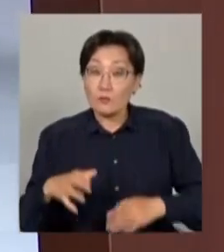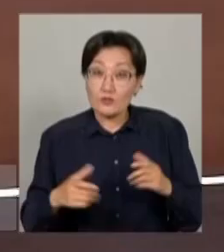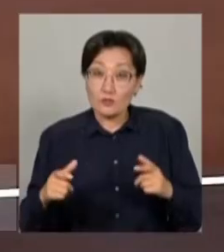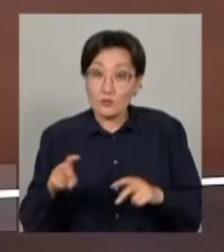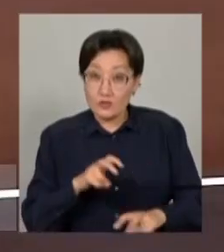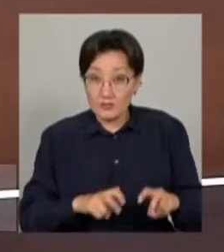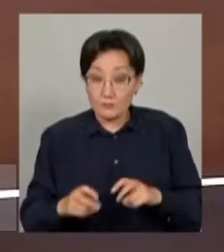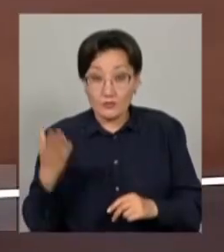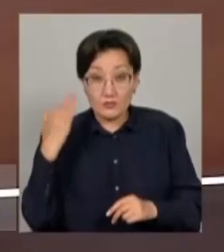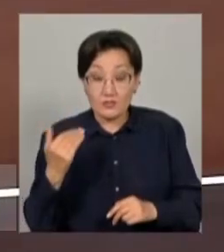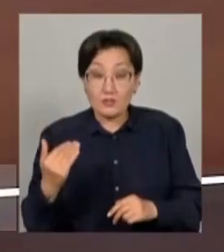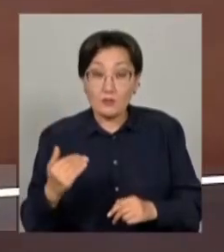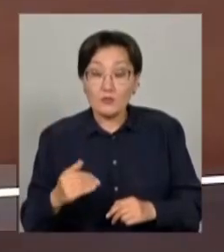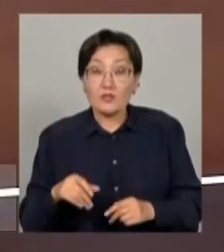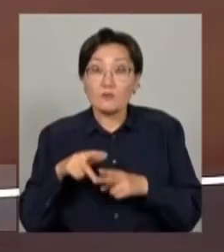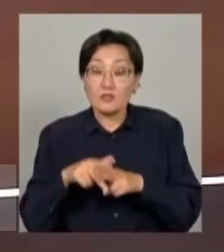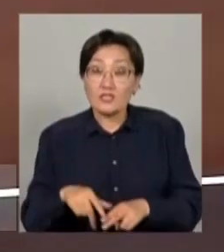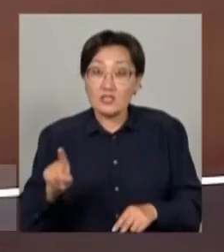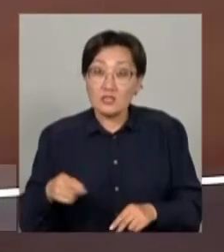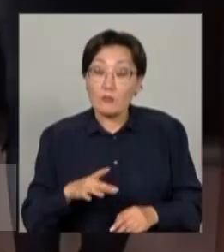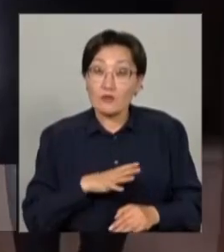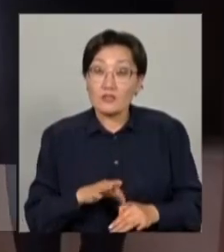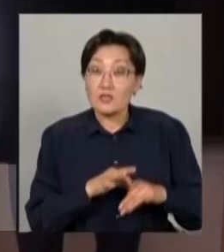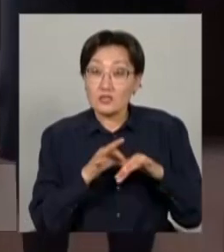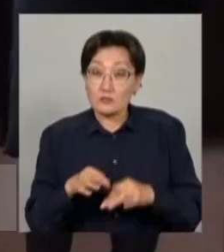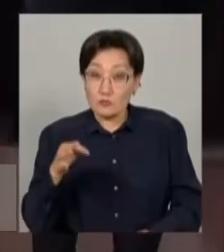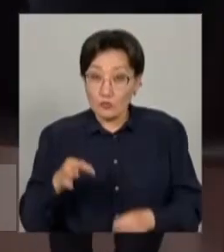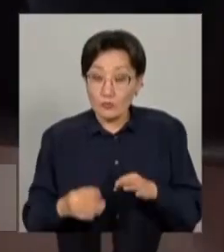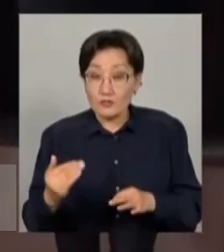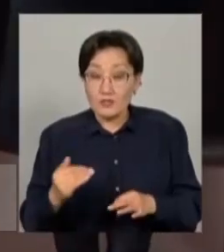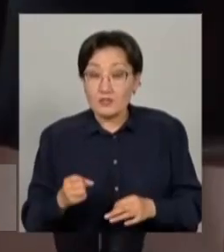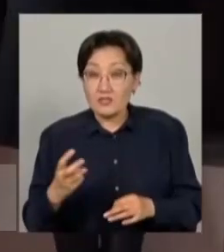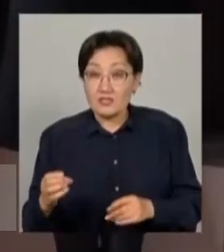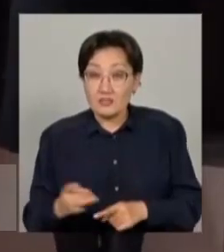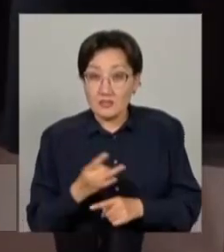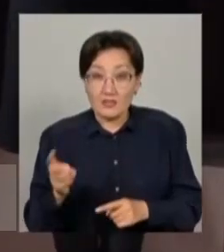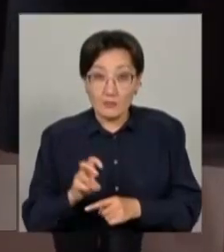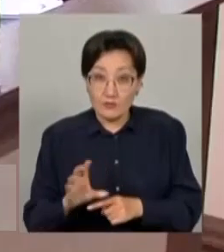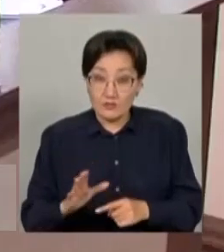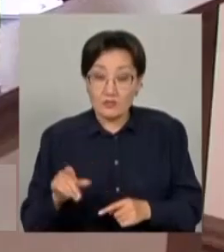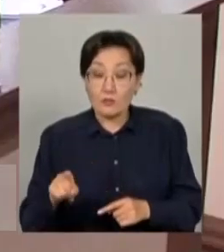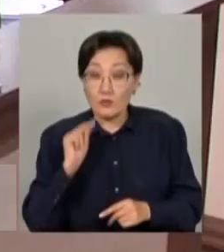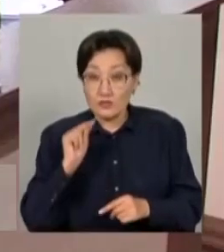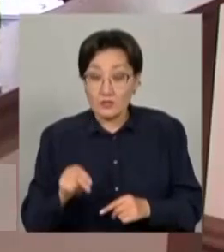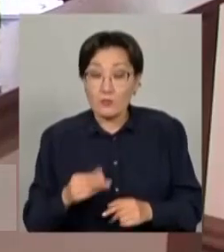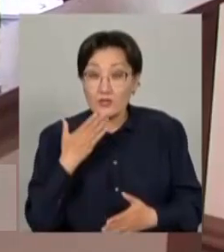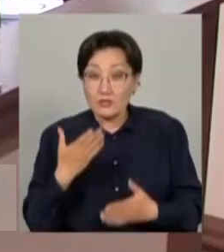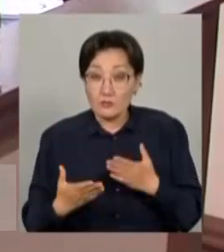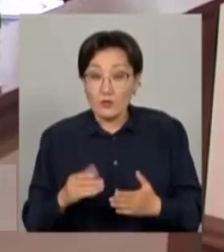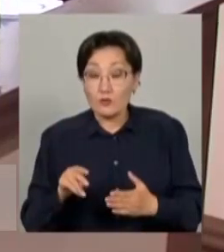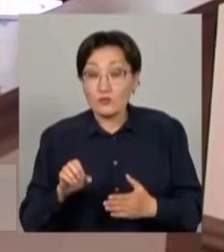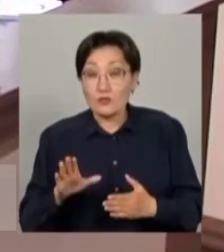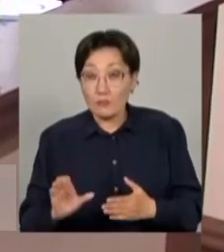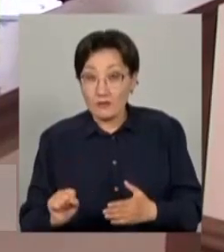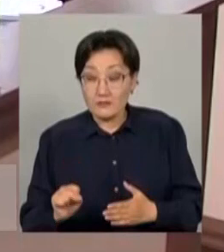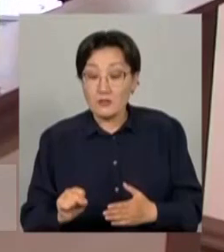международный розыск. Ранее его принудительно должны были доставить в суд из-за того, что он несколько раз не явился. Тогда обвинение запросило для Серика